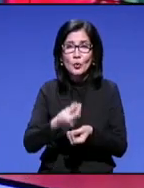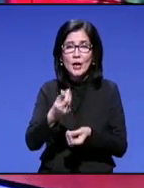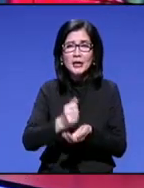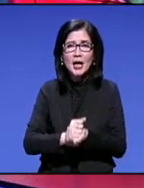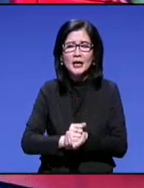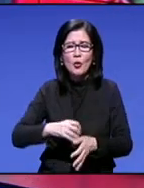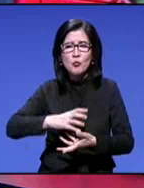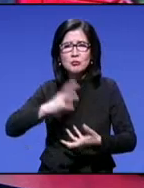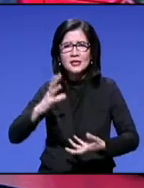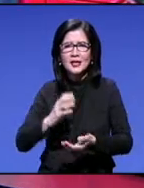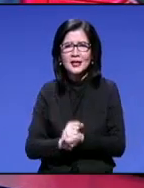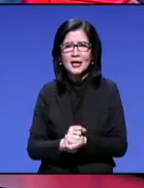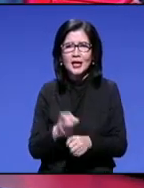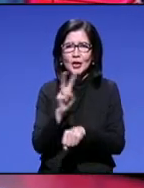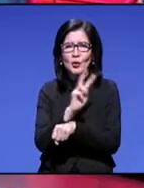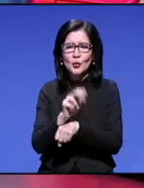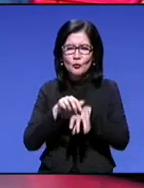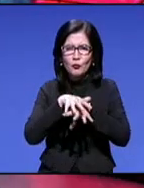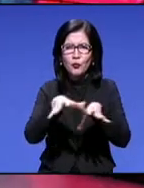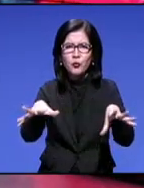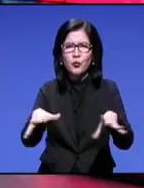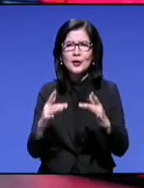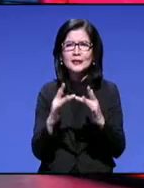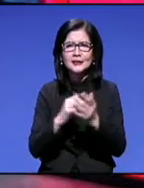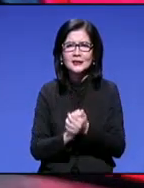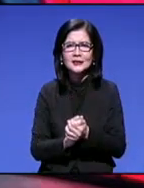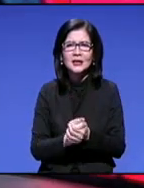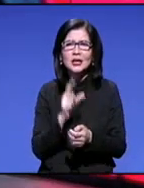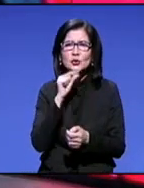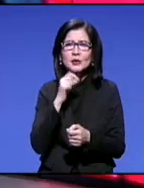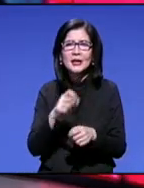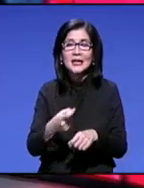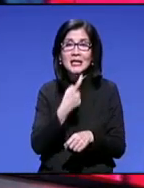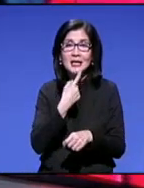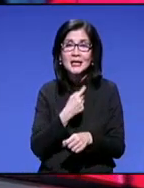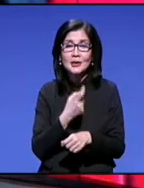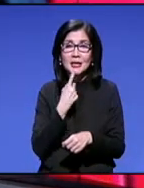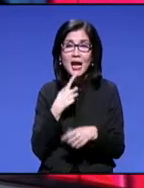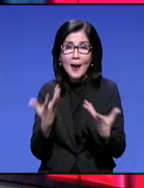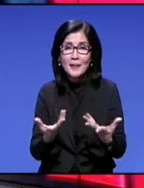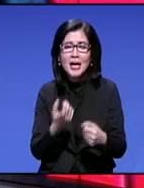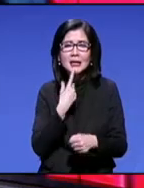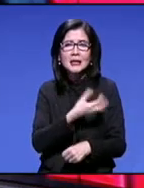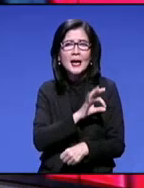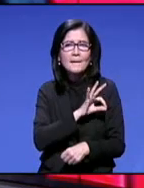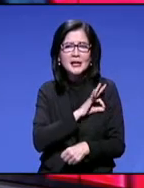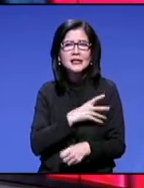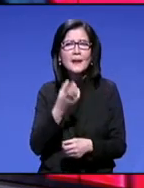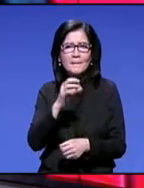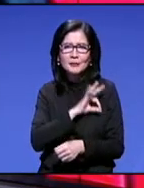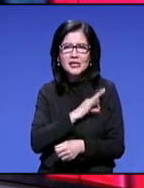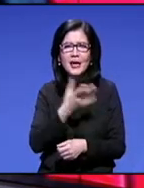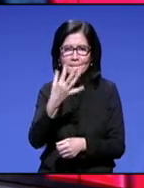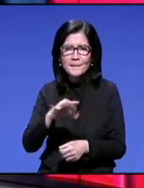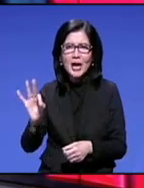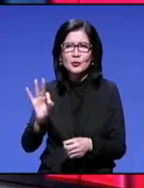menjadi viral di media sosial karena berujung pada cuitan tentang presiden baru. Disebut-sebut dalam pertemuan ini Ahmad Zaki akan mengklarifikasi